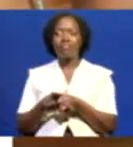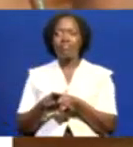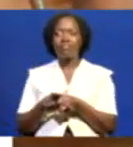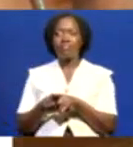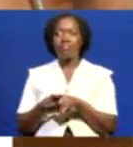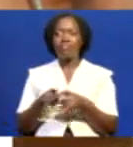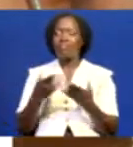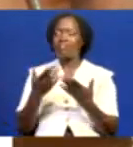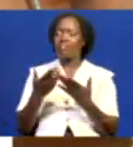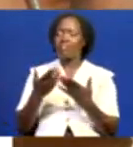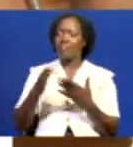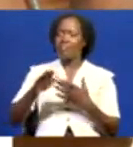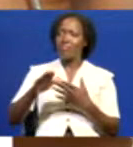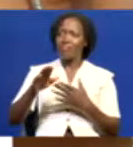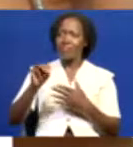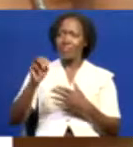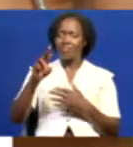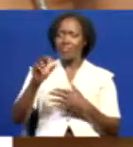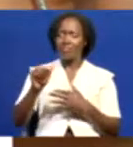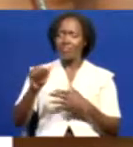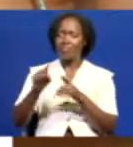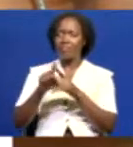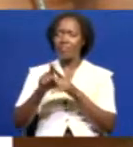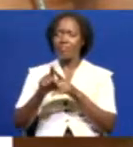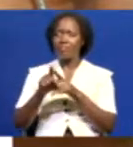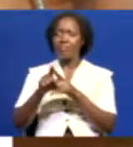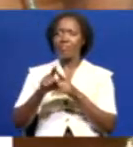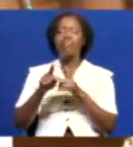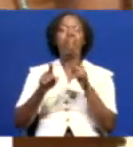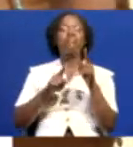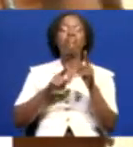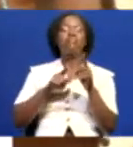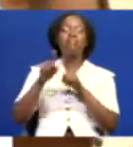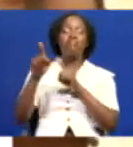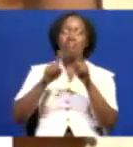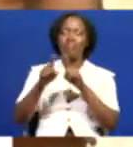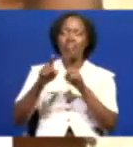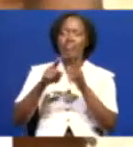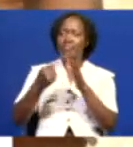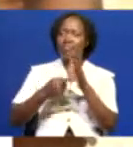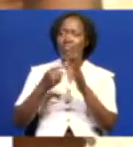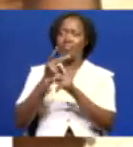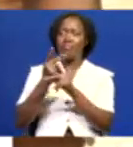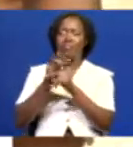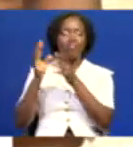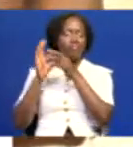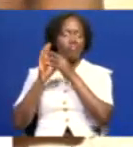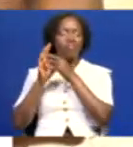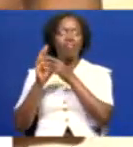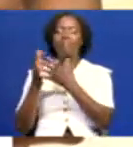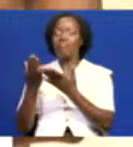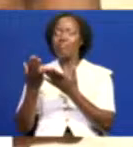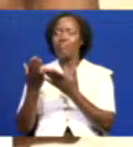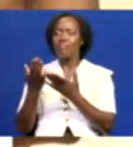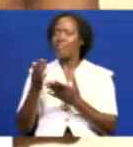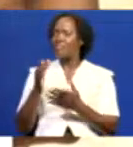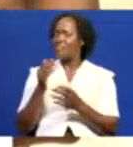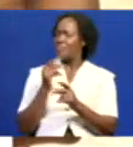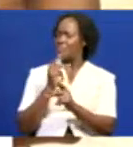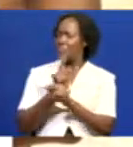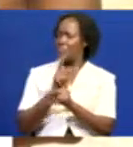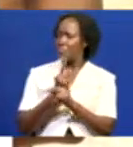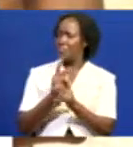Mara. Na tumeanza pia kuuza katika tourism industry. Kwamba we are still keeping our culture, we are still keeping our heritage, and we are